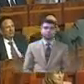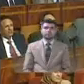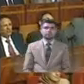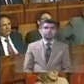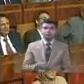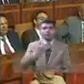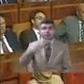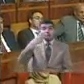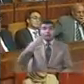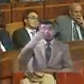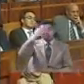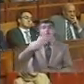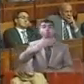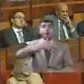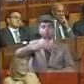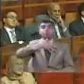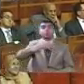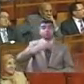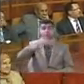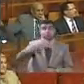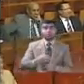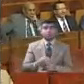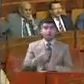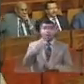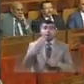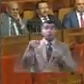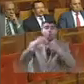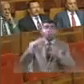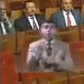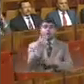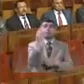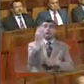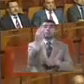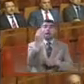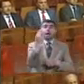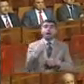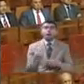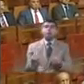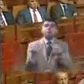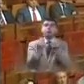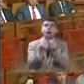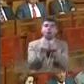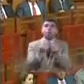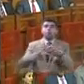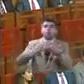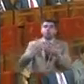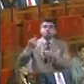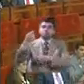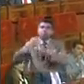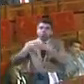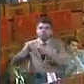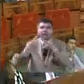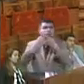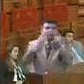قال صلى الله عليه وسلم: أنا تالت الشريكين ما لم يخون أحدهما. فحين يكون الشركاء